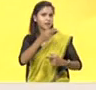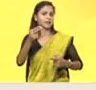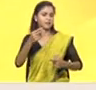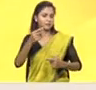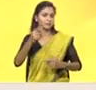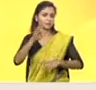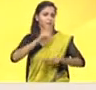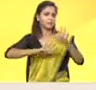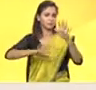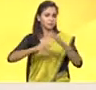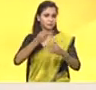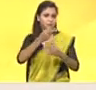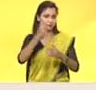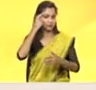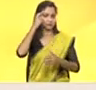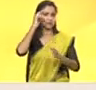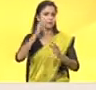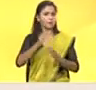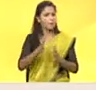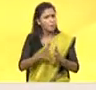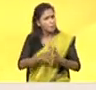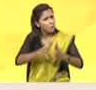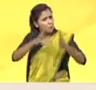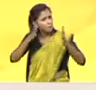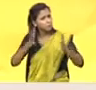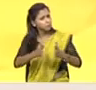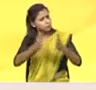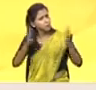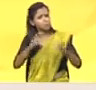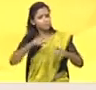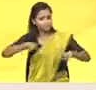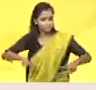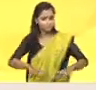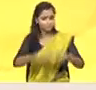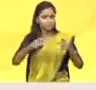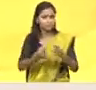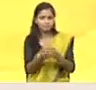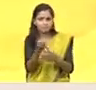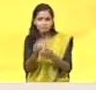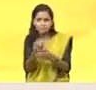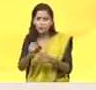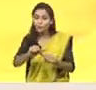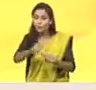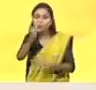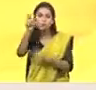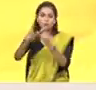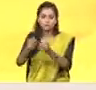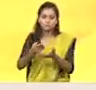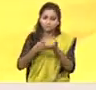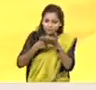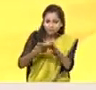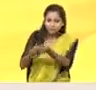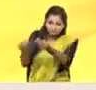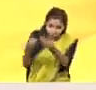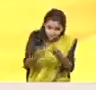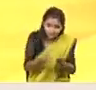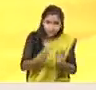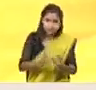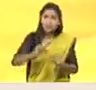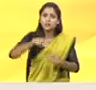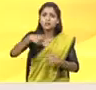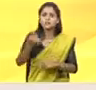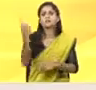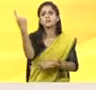दिलाना चाहूंगा। ज्यादा से ज्यादा पेड़ लगाएं और दूसरों से भी इसका आग्रह करें। आने वाले दिनों